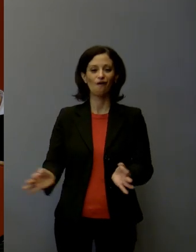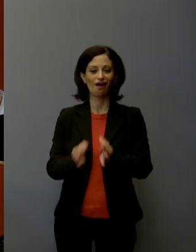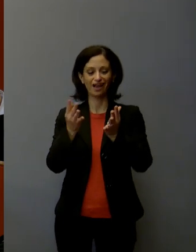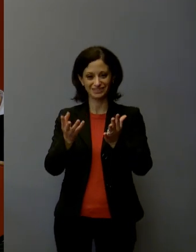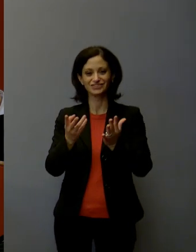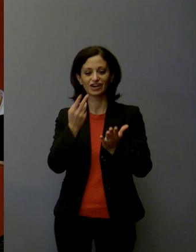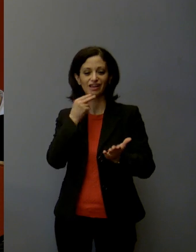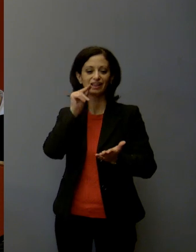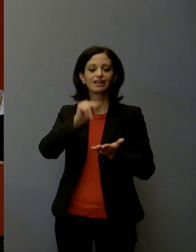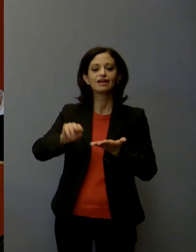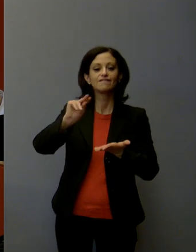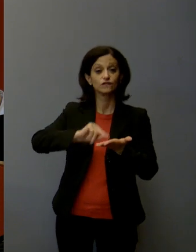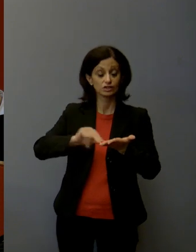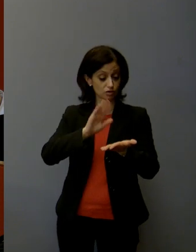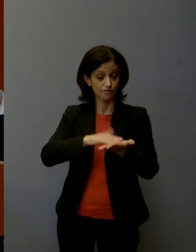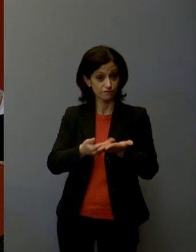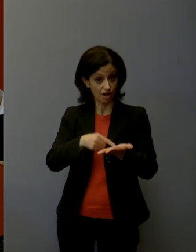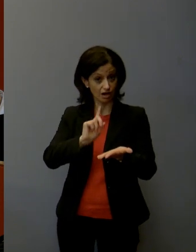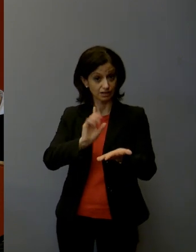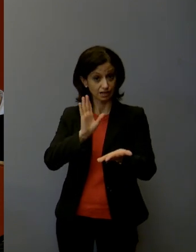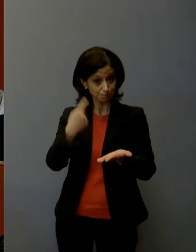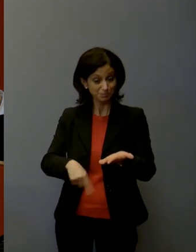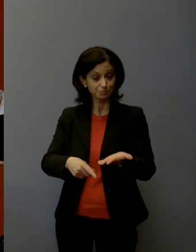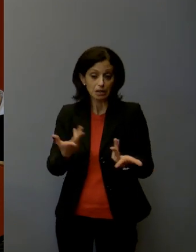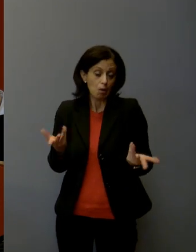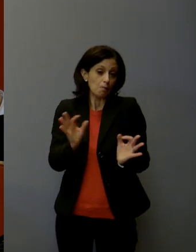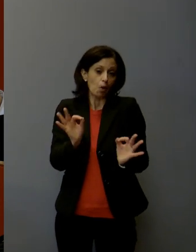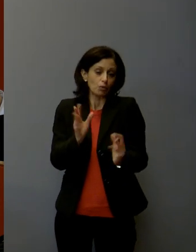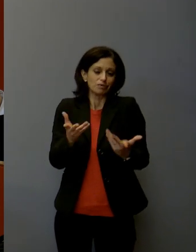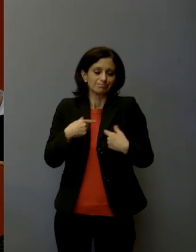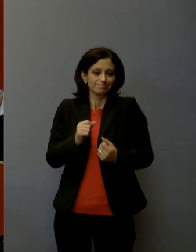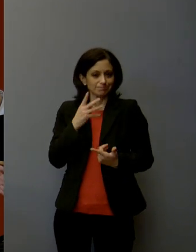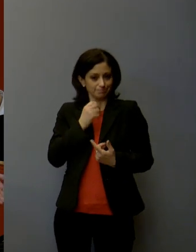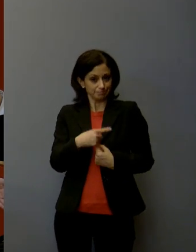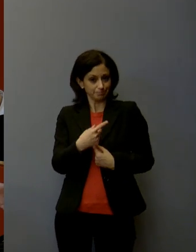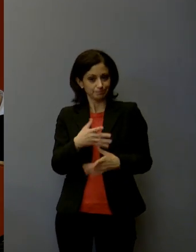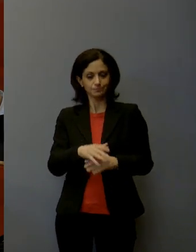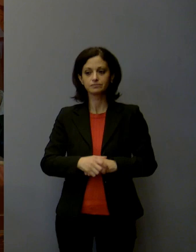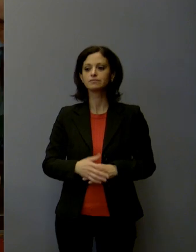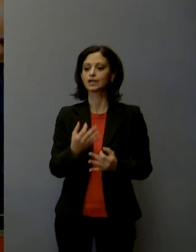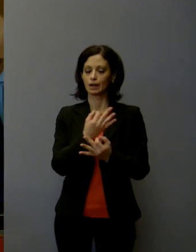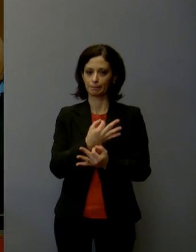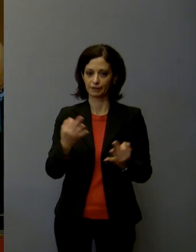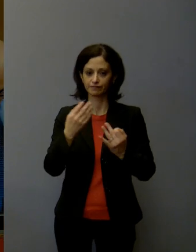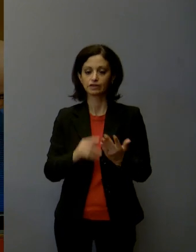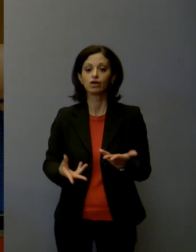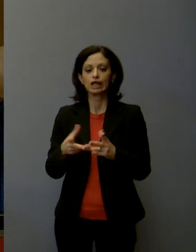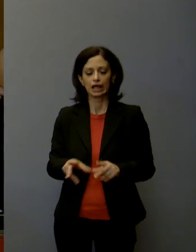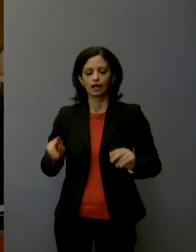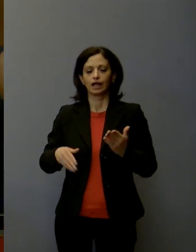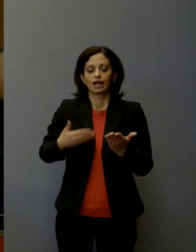di farlo di dichiarare invalida la votazione se no no va bene adesso Allora ripropongo